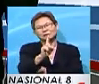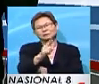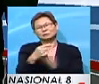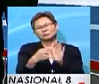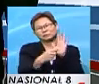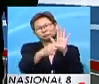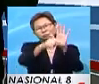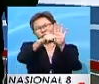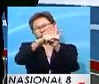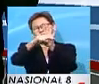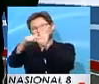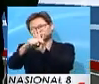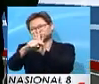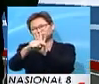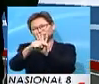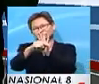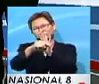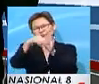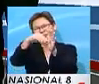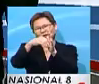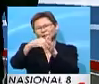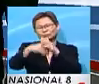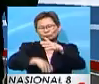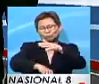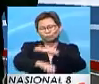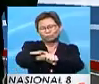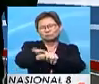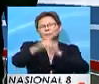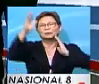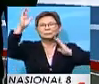tanda negatif dalam arena bola sepak